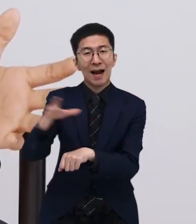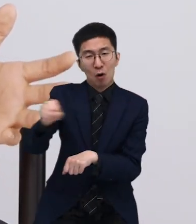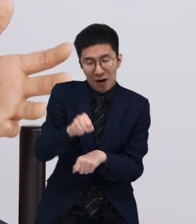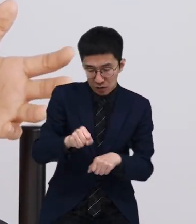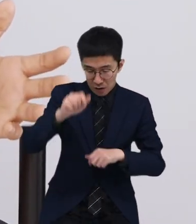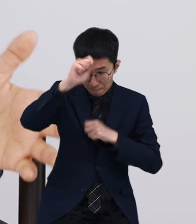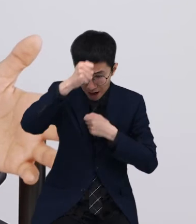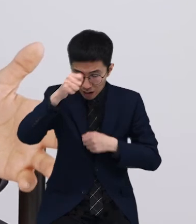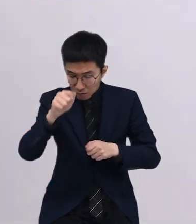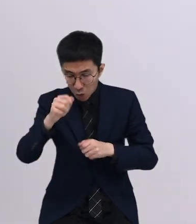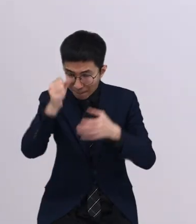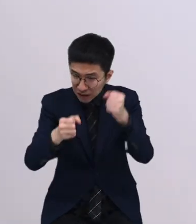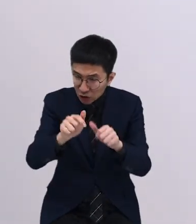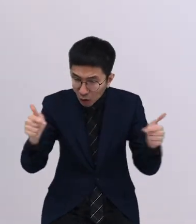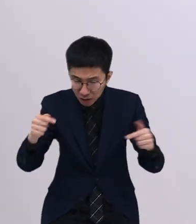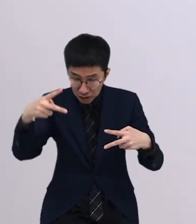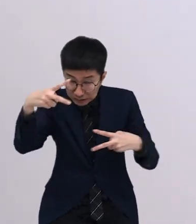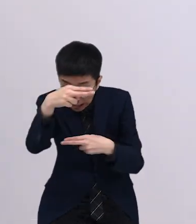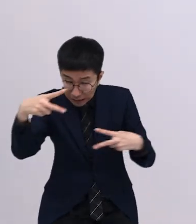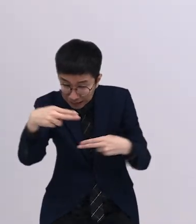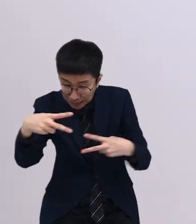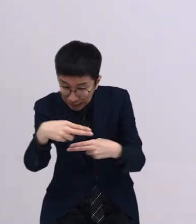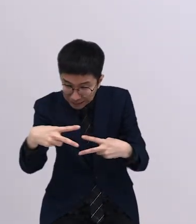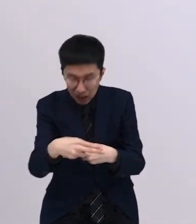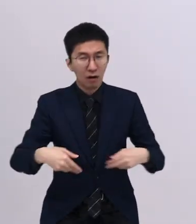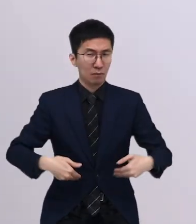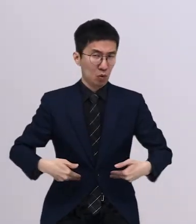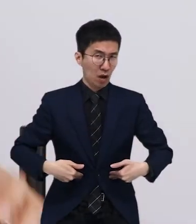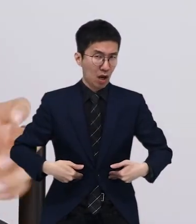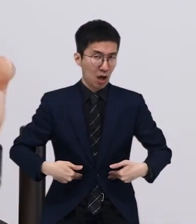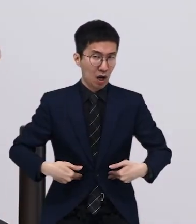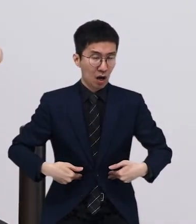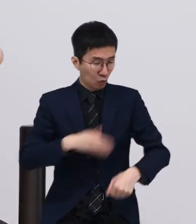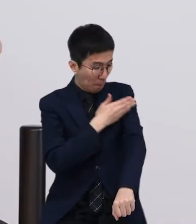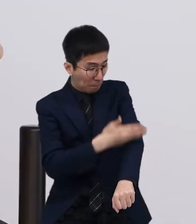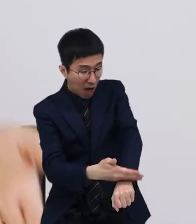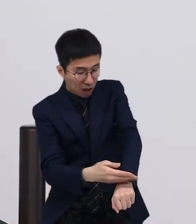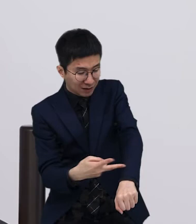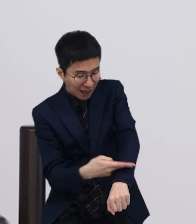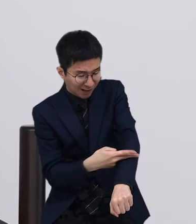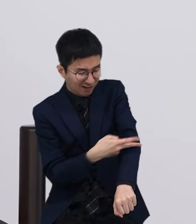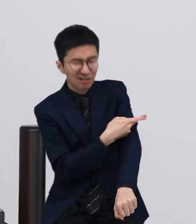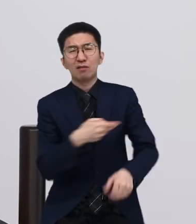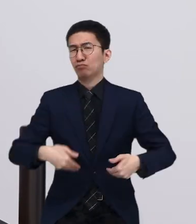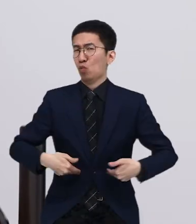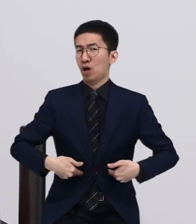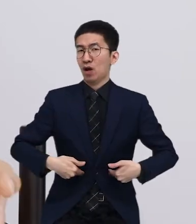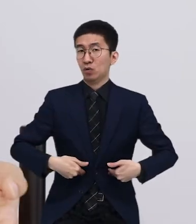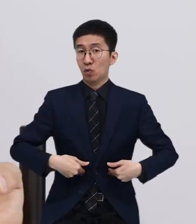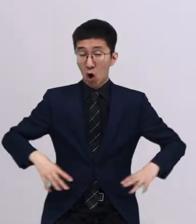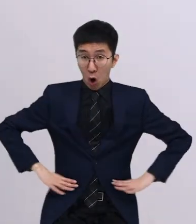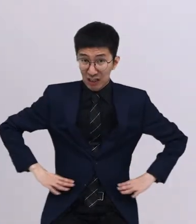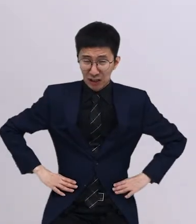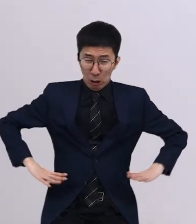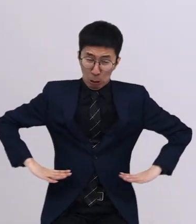번째는 사이즈를 재요. 바지 같은 경우에는 기장을 잘라야 되니까 바지 기장 자를 거 딱 재고 팔도 자를 거